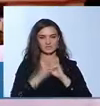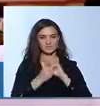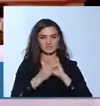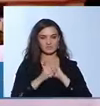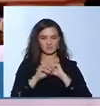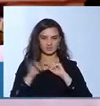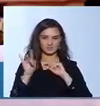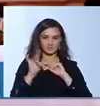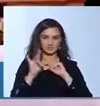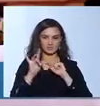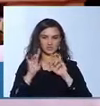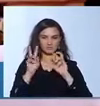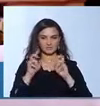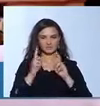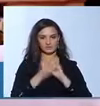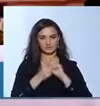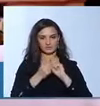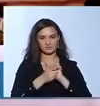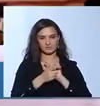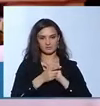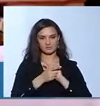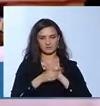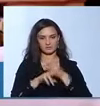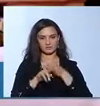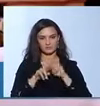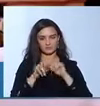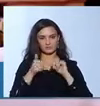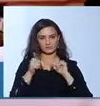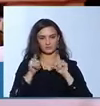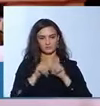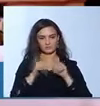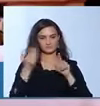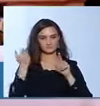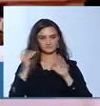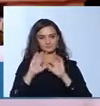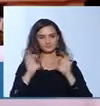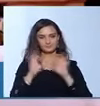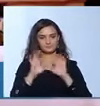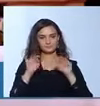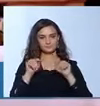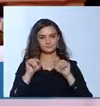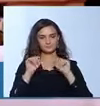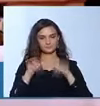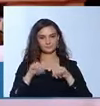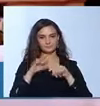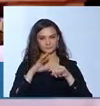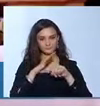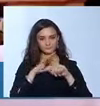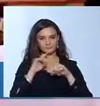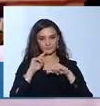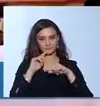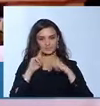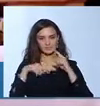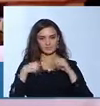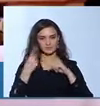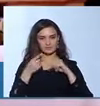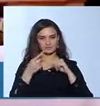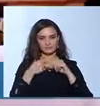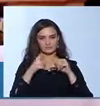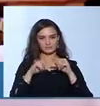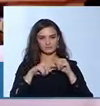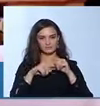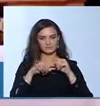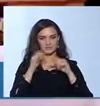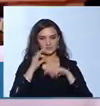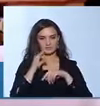და ცხიმიანობის ცვლილება. აი როგორც წეღანაც თქვი, აი თქვათ, შეიძლება წლის განმავლობაში თმა ან